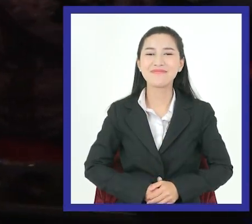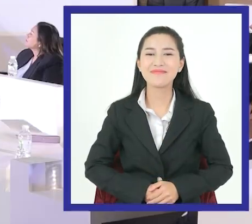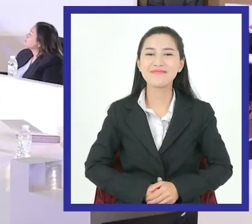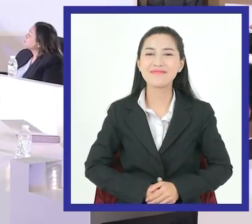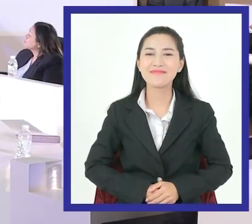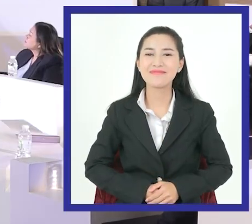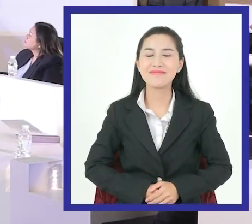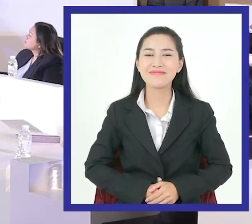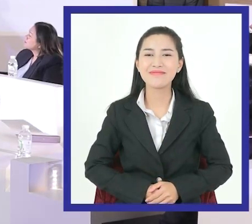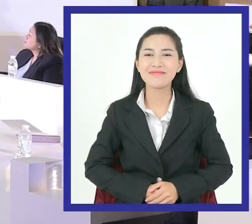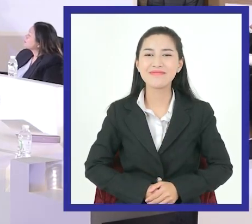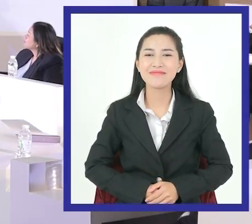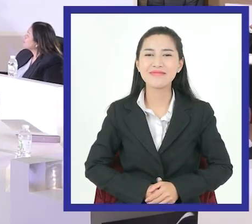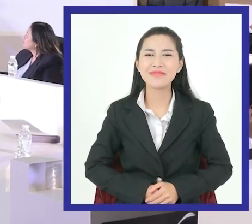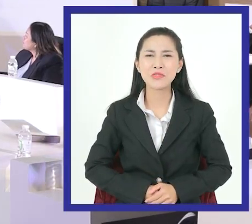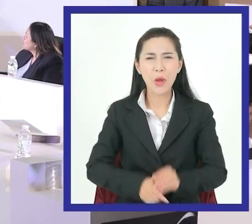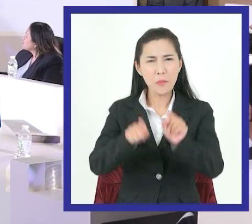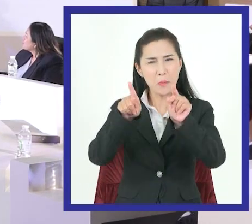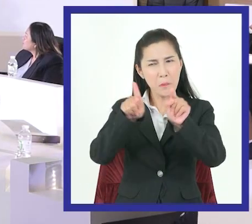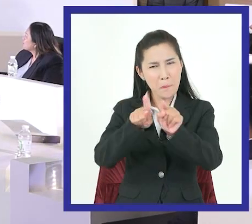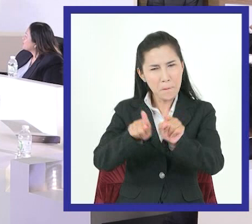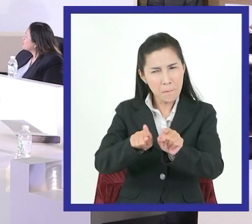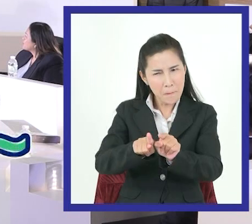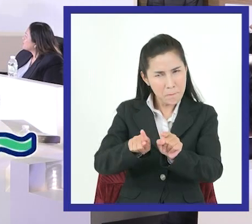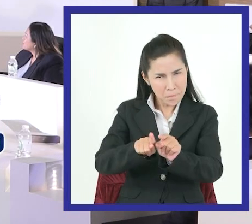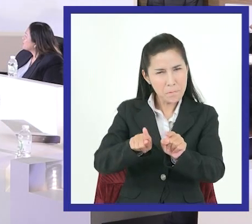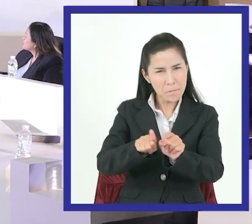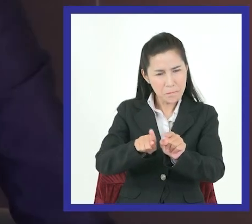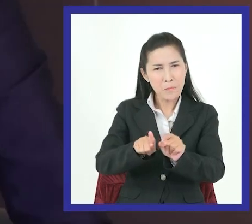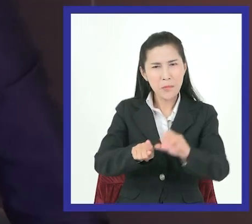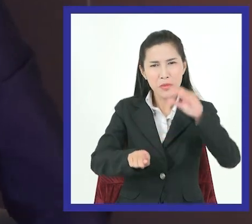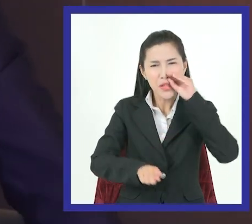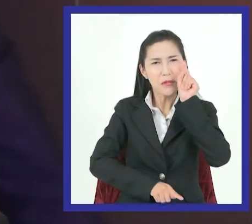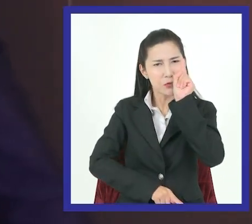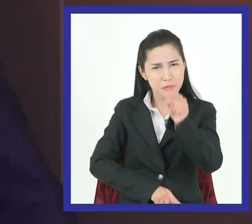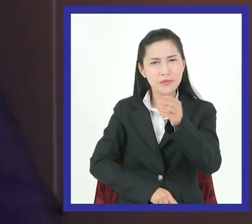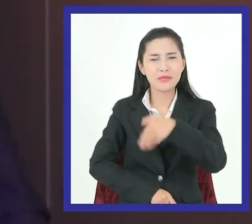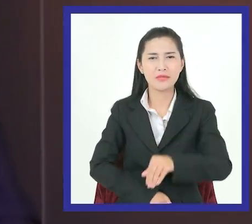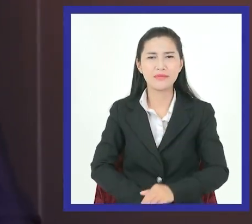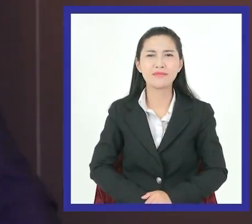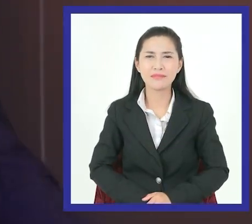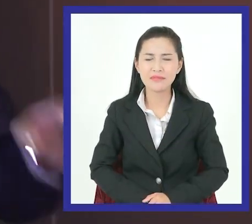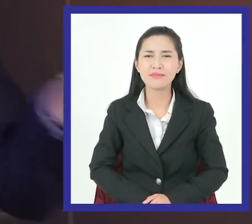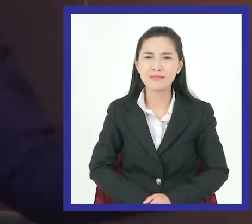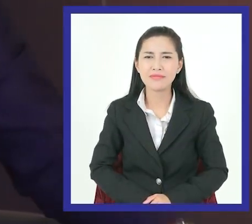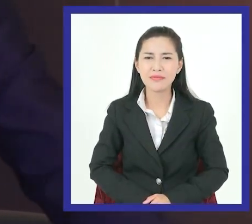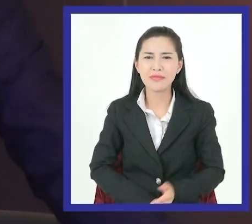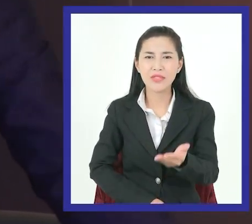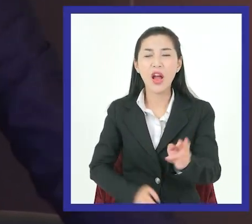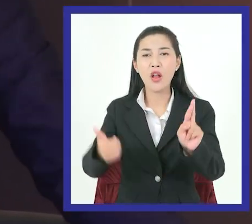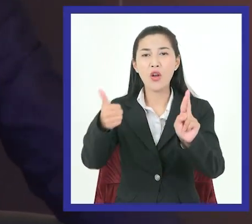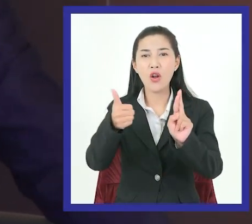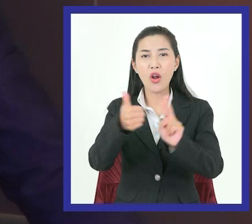ชนท่านจะเหมือนอะไรขนาดนี้แล้วก็สิ่งที่เ่อทางท่านเ่อรองนายก